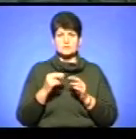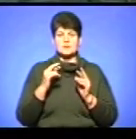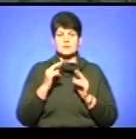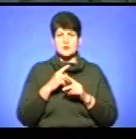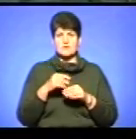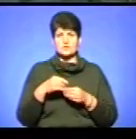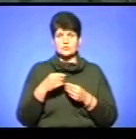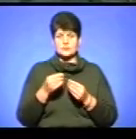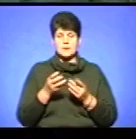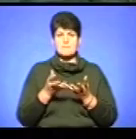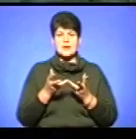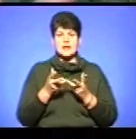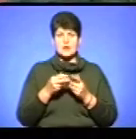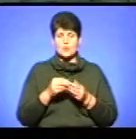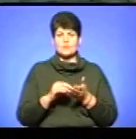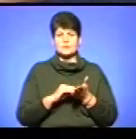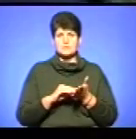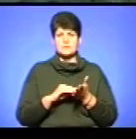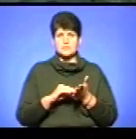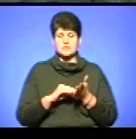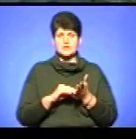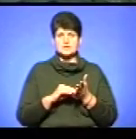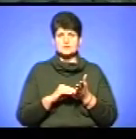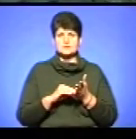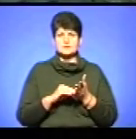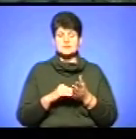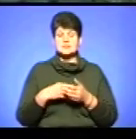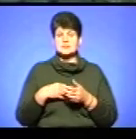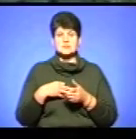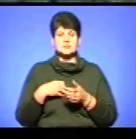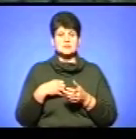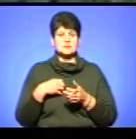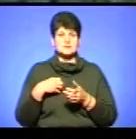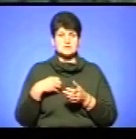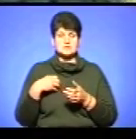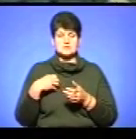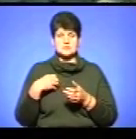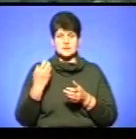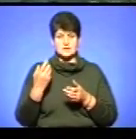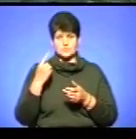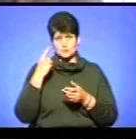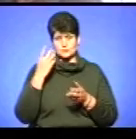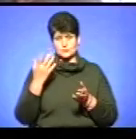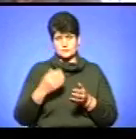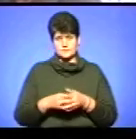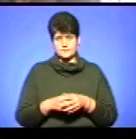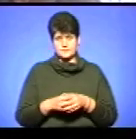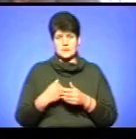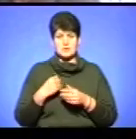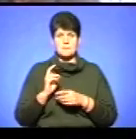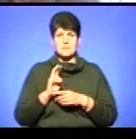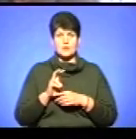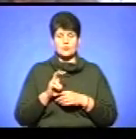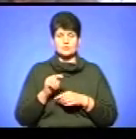і перераховують, пишуть. Там таку страшне, що страшно подумати. Ми приходимо